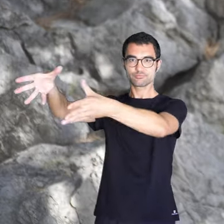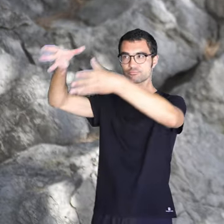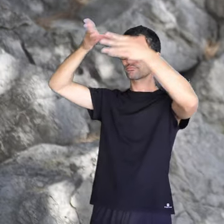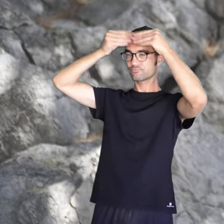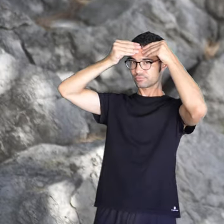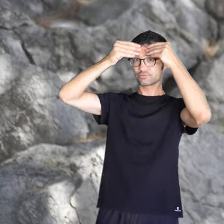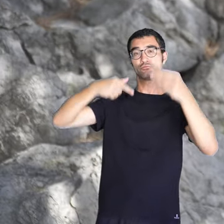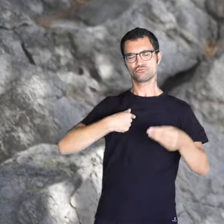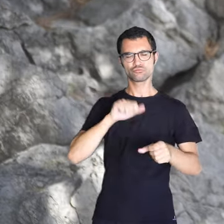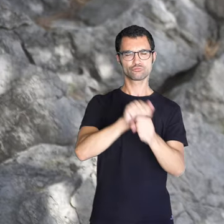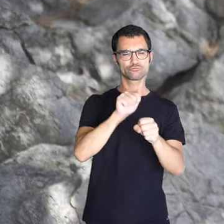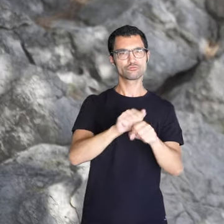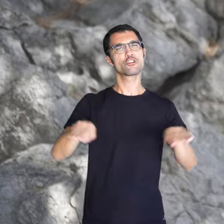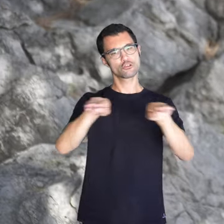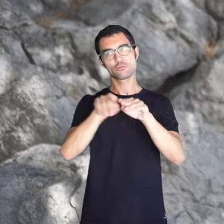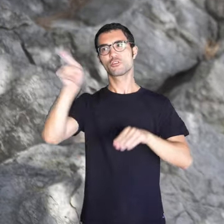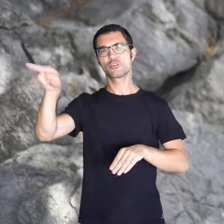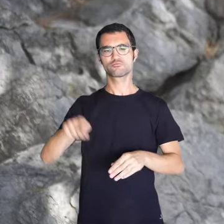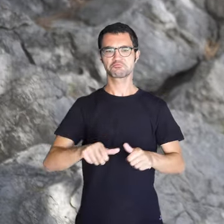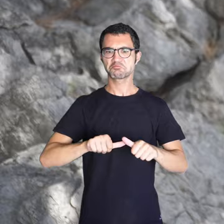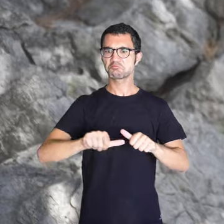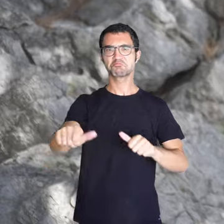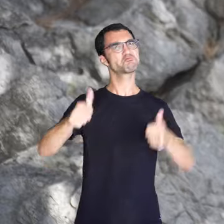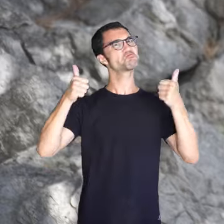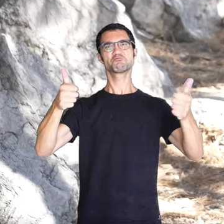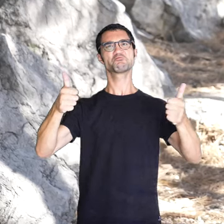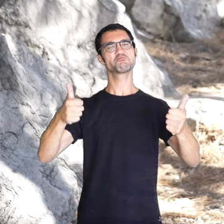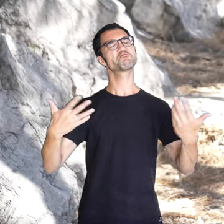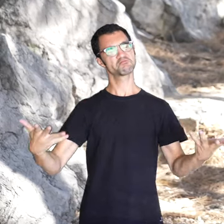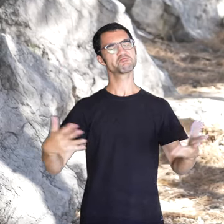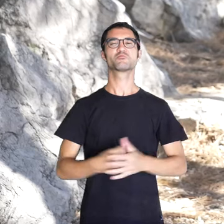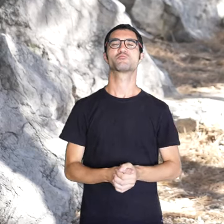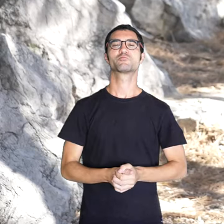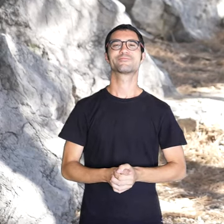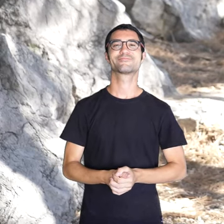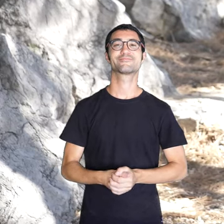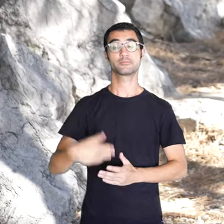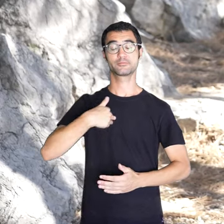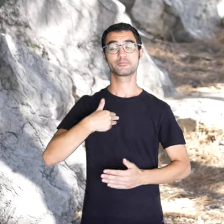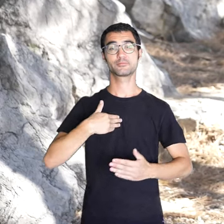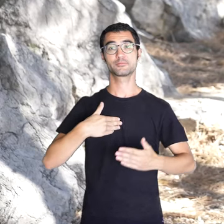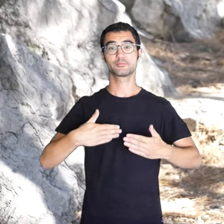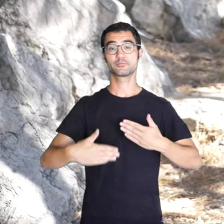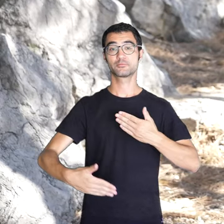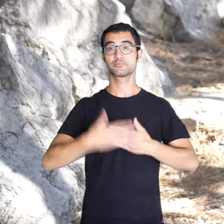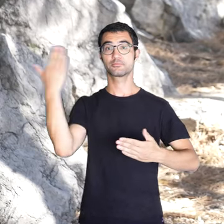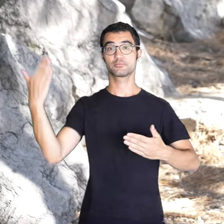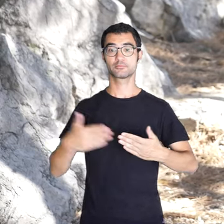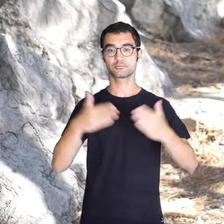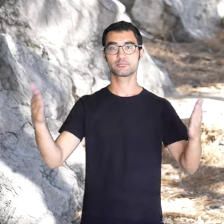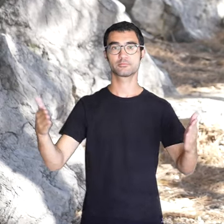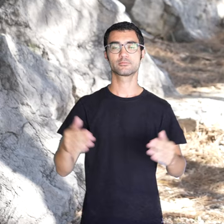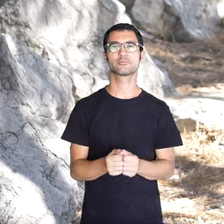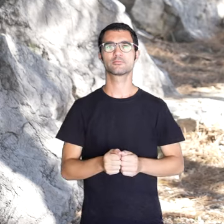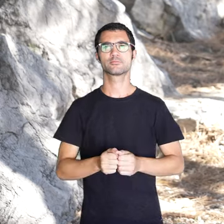ell, supos que anirà bé, així que... Vaig començar els estius, mentre